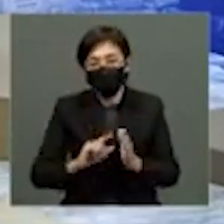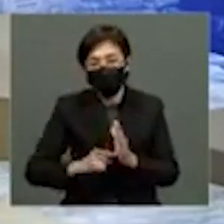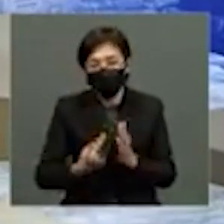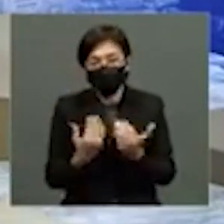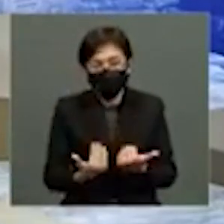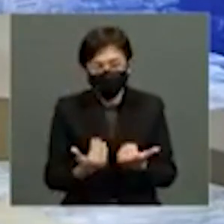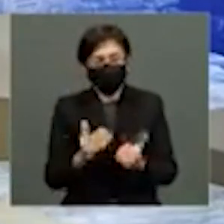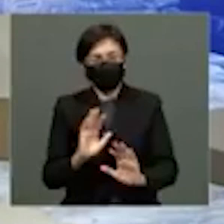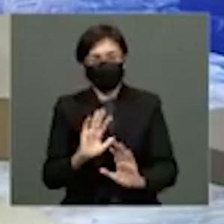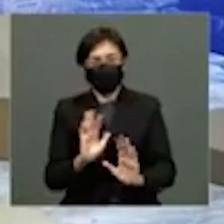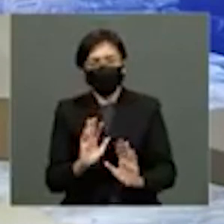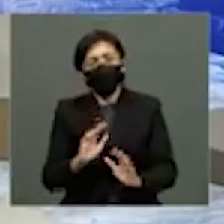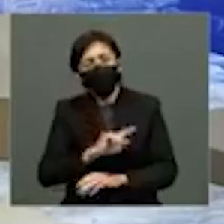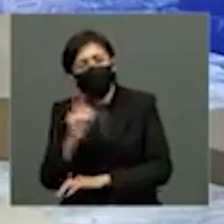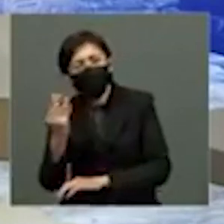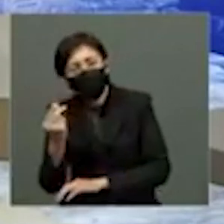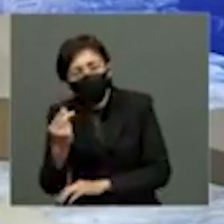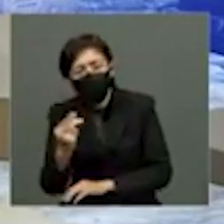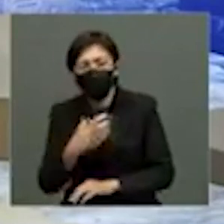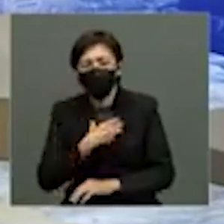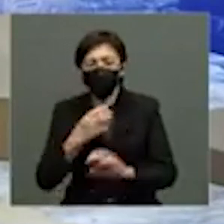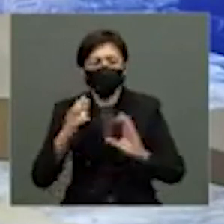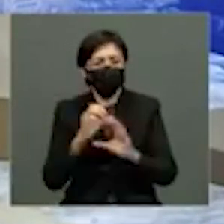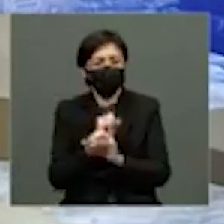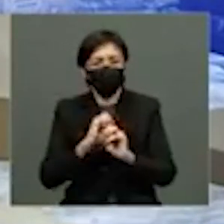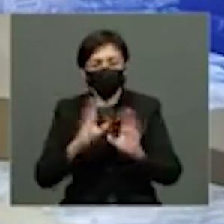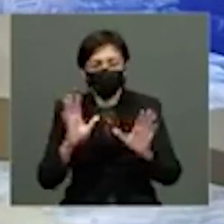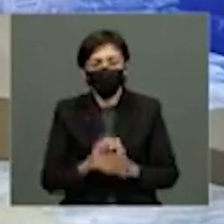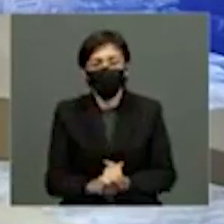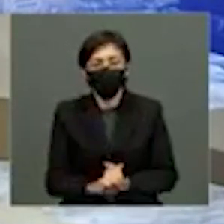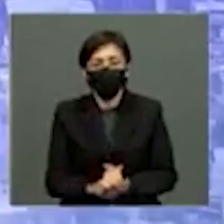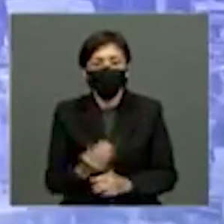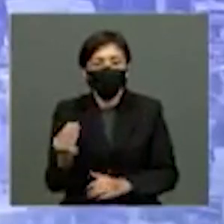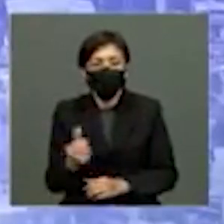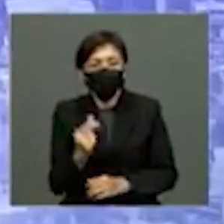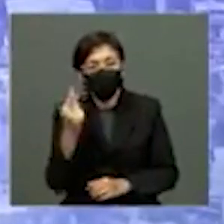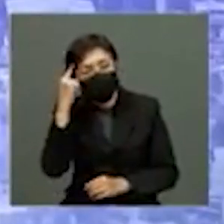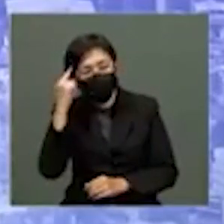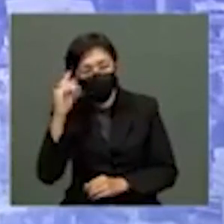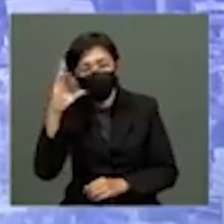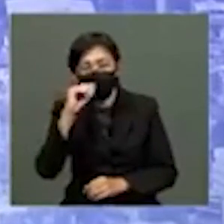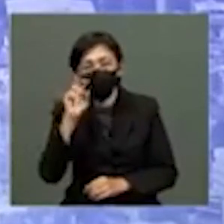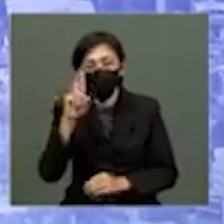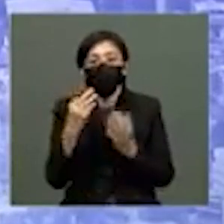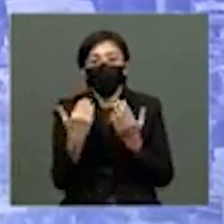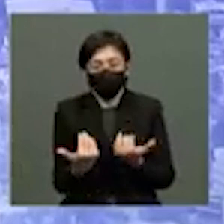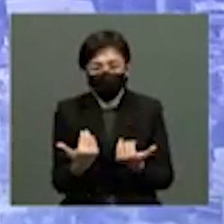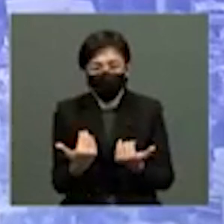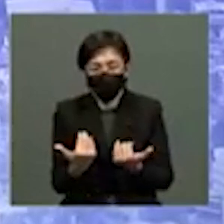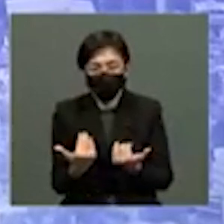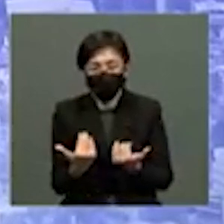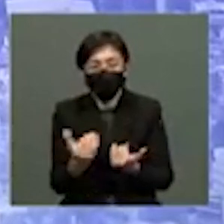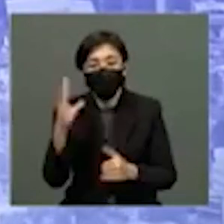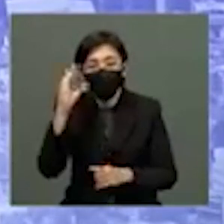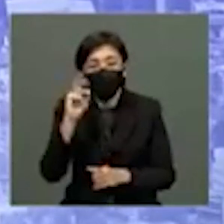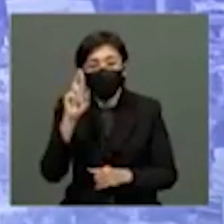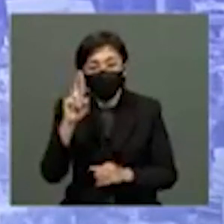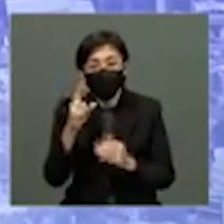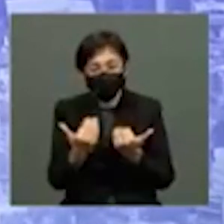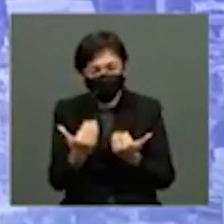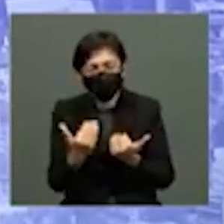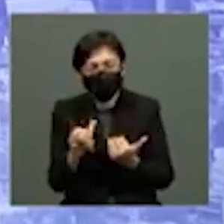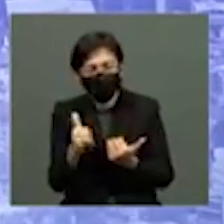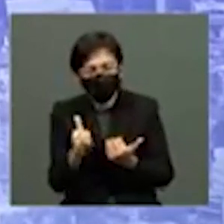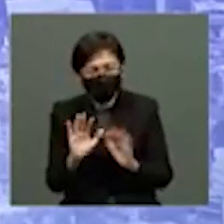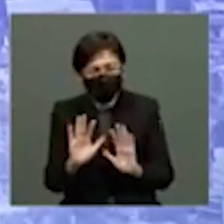ช้แล้วหรือจะใช้เมื่อไหร่จะได้มีความชัดเจนมากขึ้นค่ะ เร็วที่สุดคือเที่ยงคืนวันนี้เร็วที่สุดนะครับหมายถึงว่าเดี๋ยวจะ